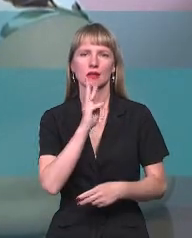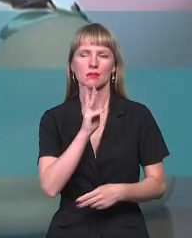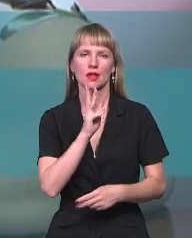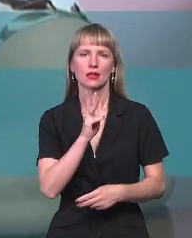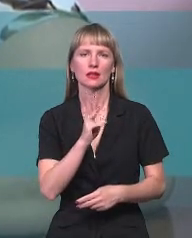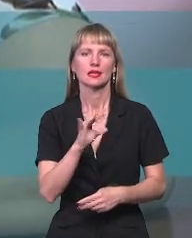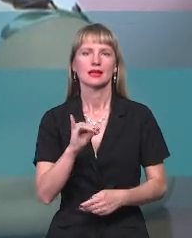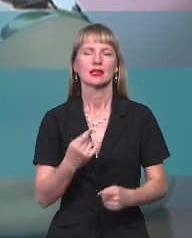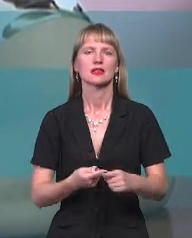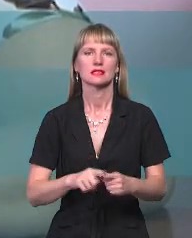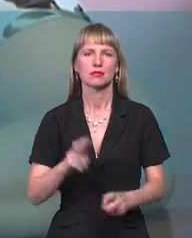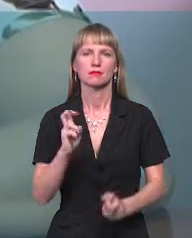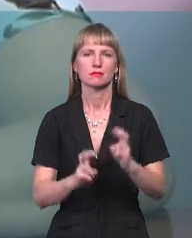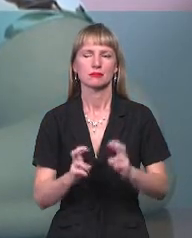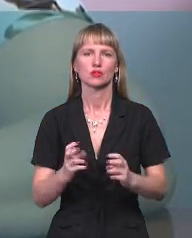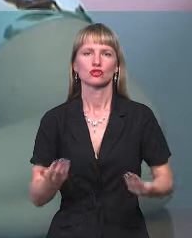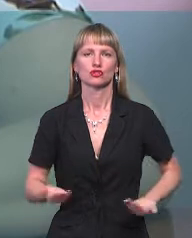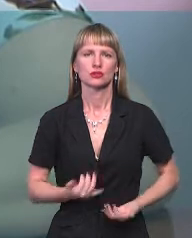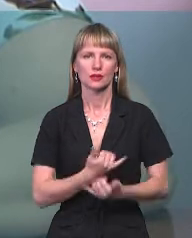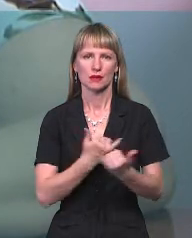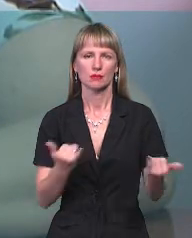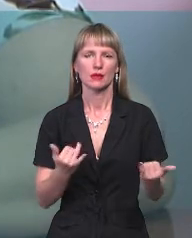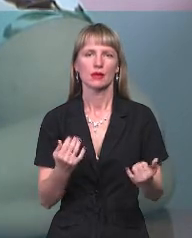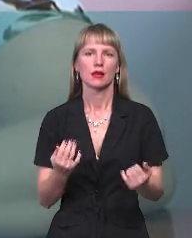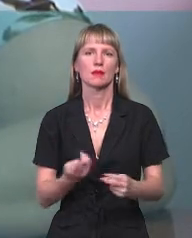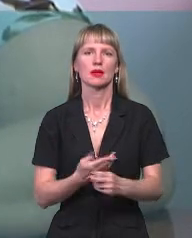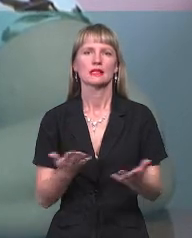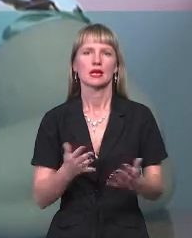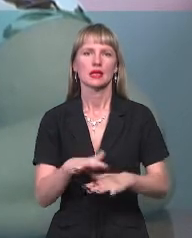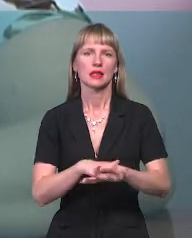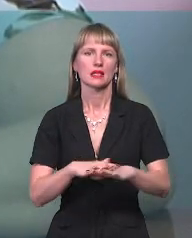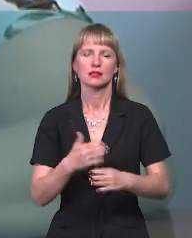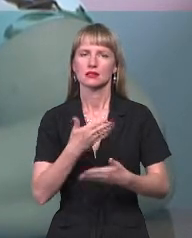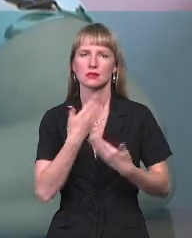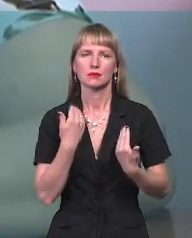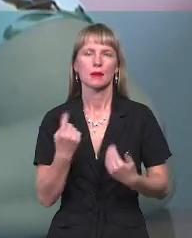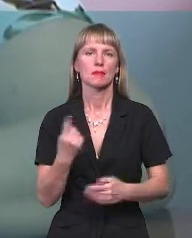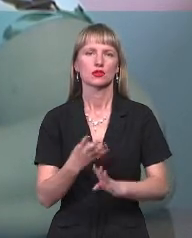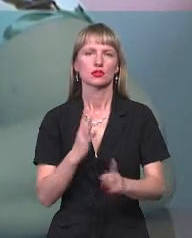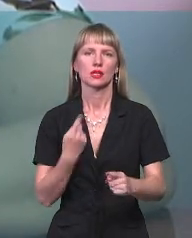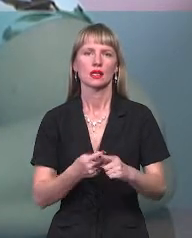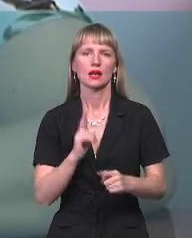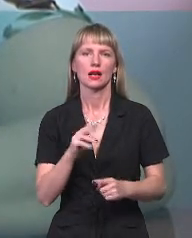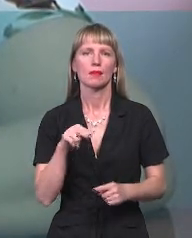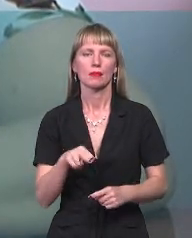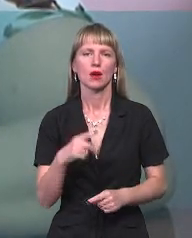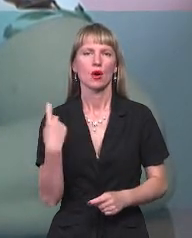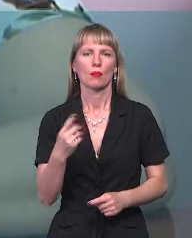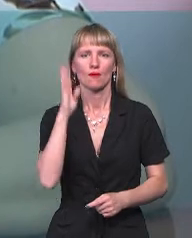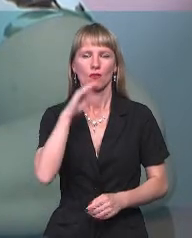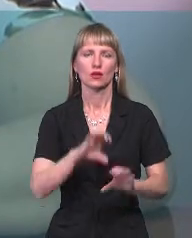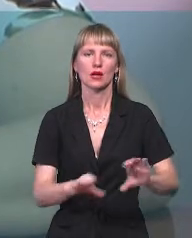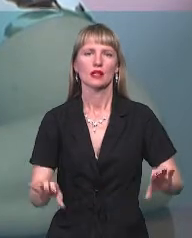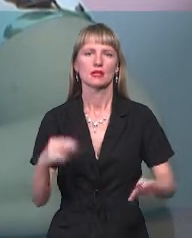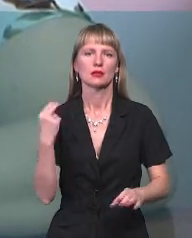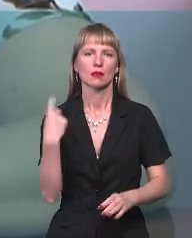плати. І це підприємства життєзабезпечення, без яких населення не обійдеться. В першу чергу це КП «Облводоканал» Запорізької